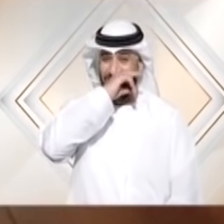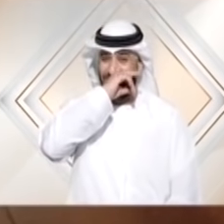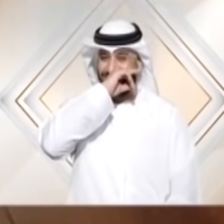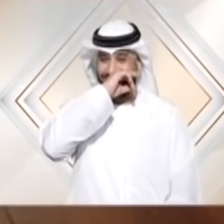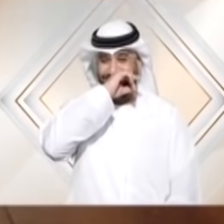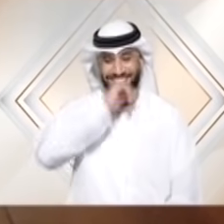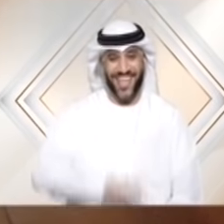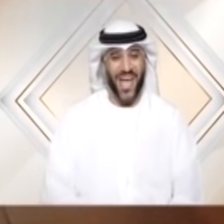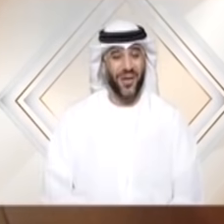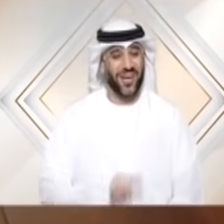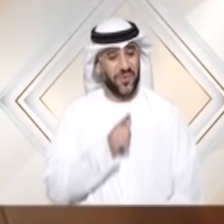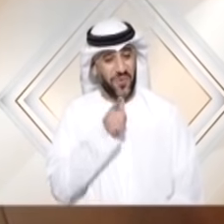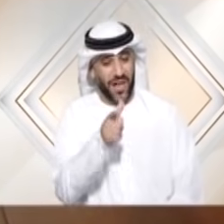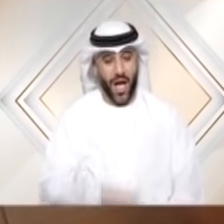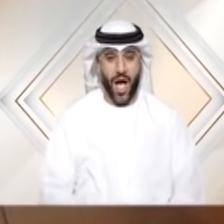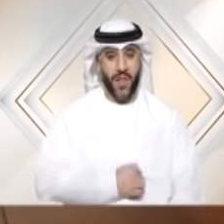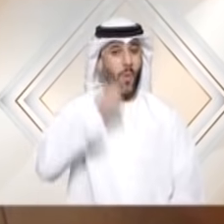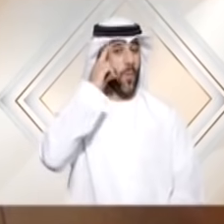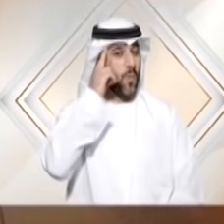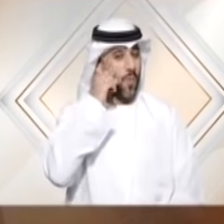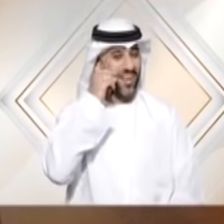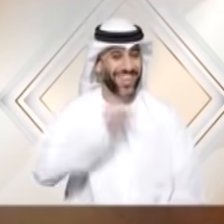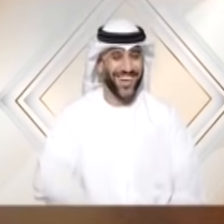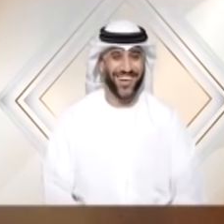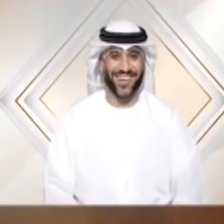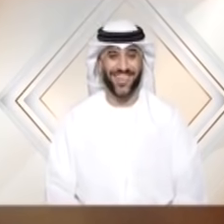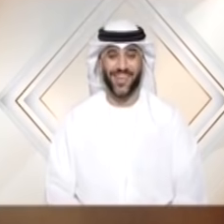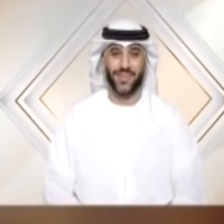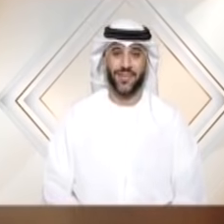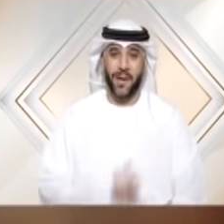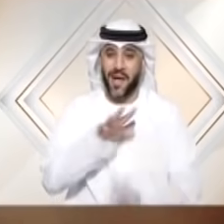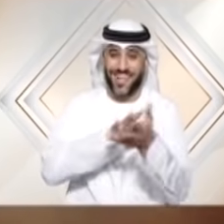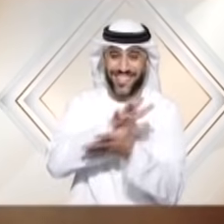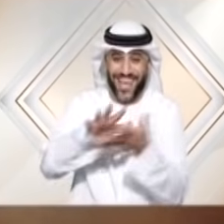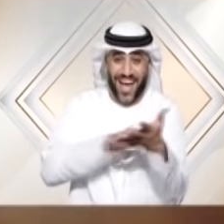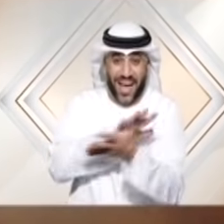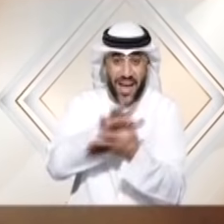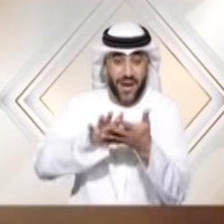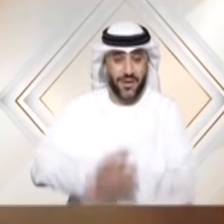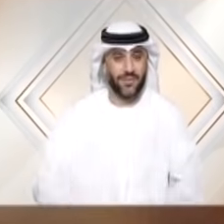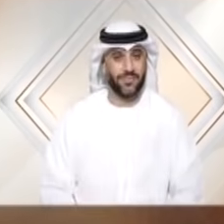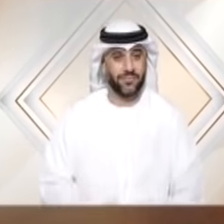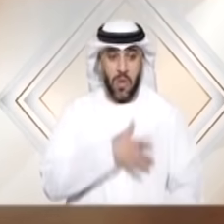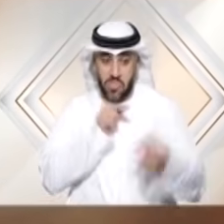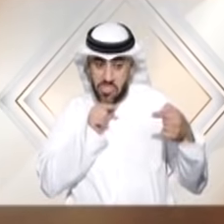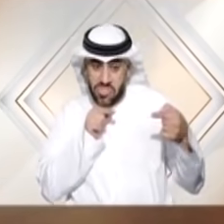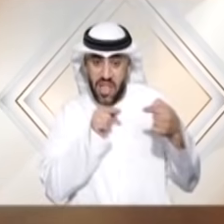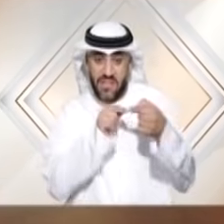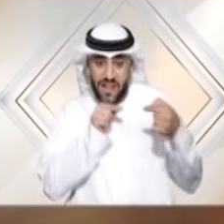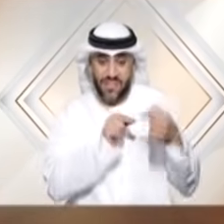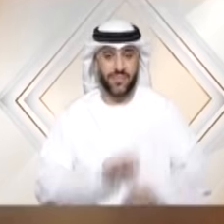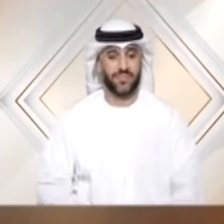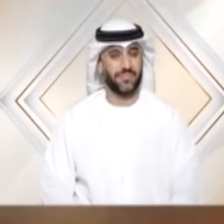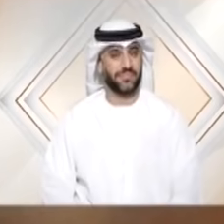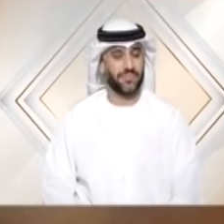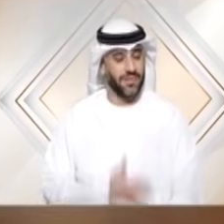إيه والله العظيم أقول إمام مسجد قال لي رجل، يا ويلكم مني. فهذه عندنا مشكلة، وما أشطرهم بالتكلم على النساء،